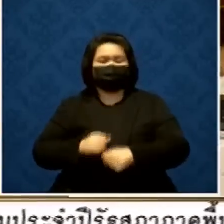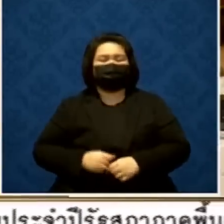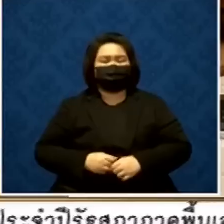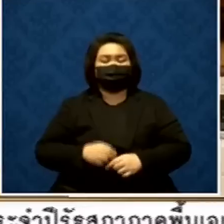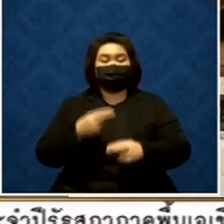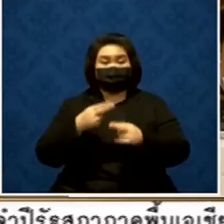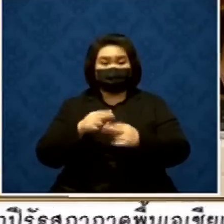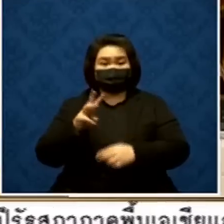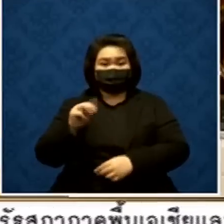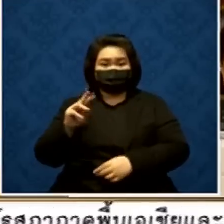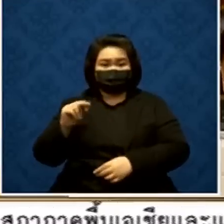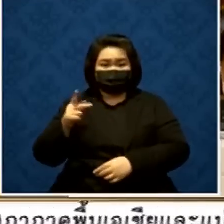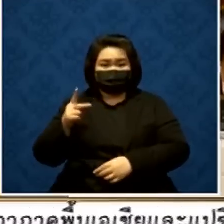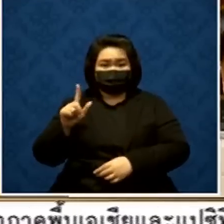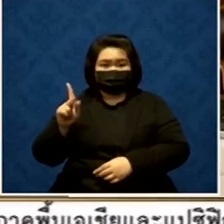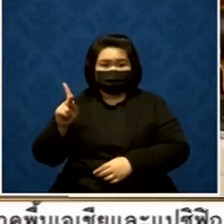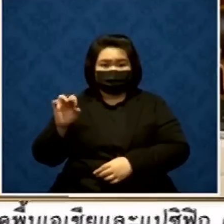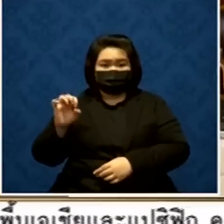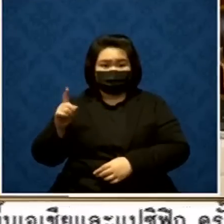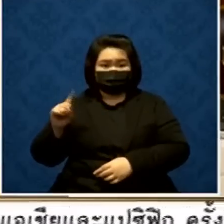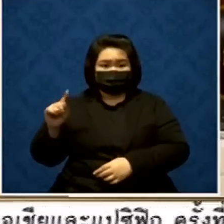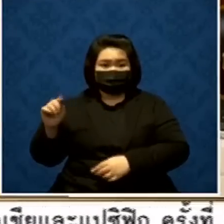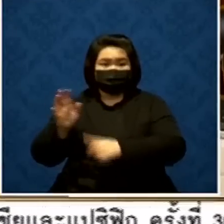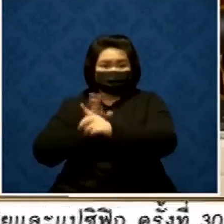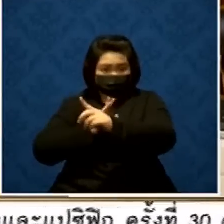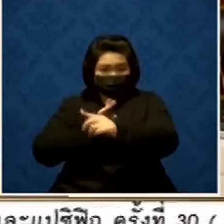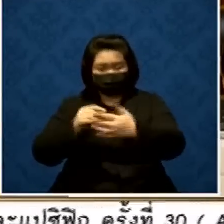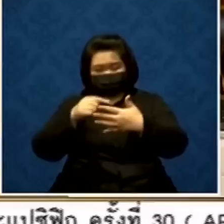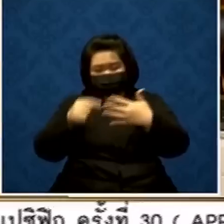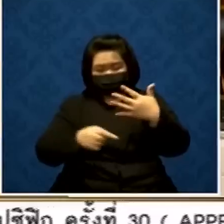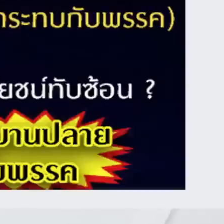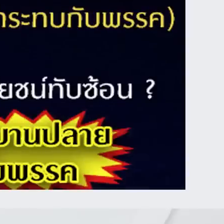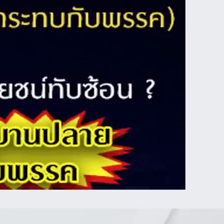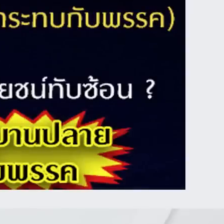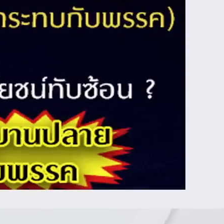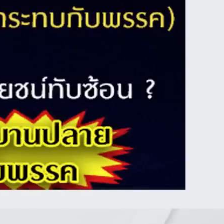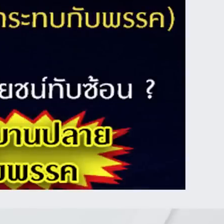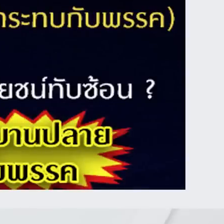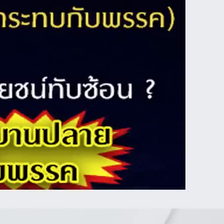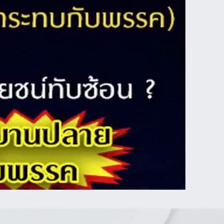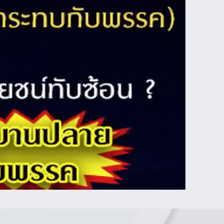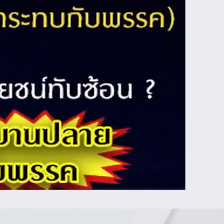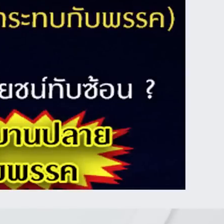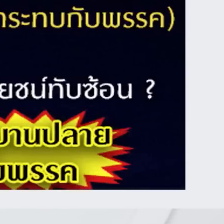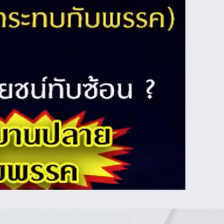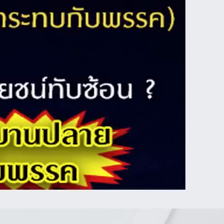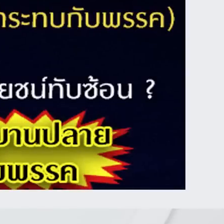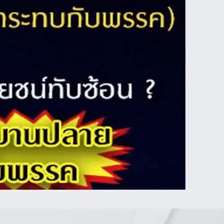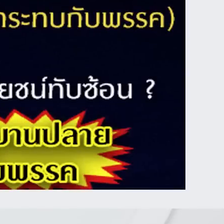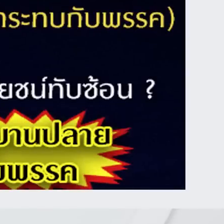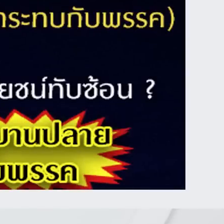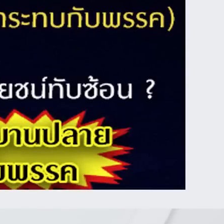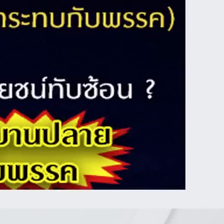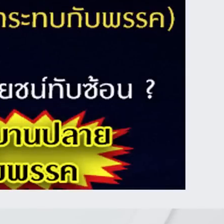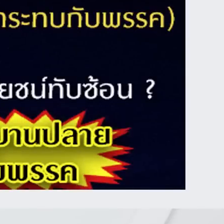ามหากพลั้งพลาดในคดีนี้เนี่ยคุณผู้ชมก็คือข้อกล่าวหาที่ศาลสั่งหยุดปฏิบัติหน้าที่ค่ะเป็นเรื่องของการถือครอง